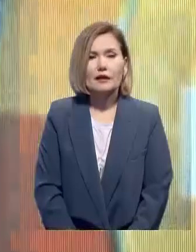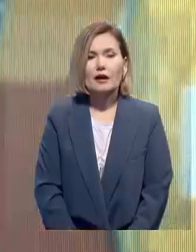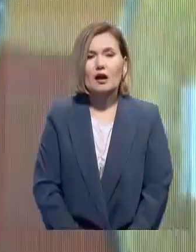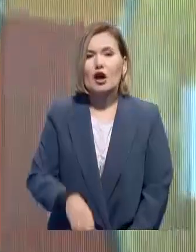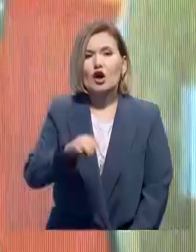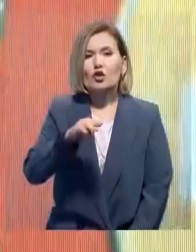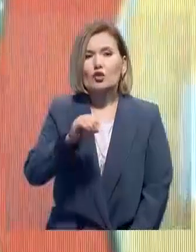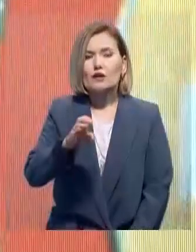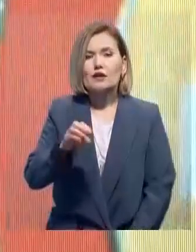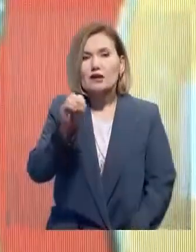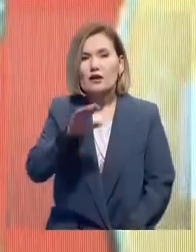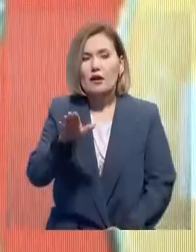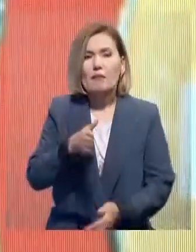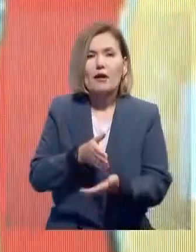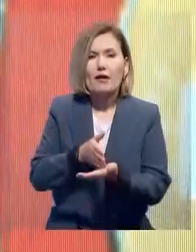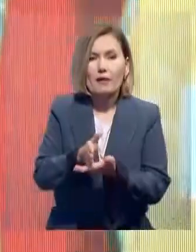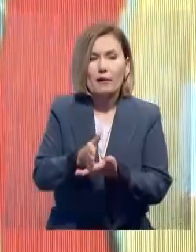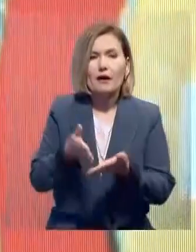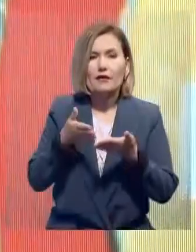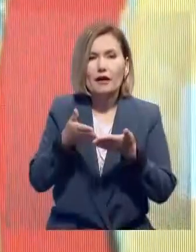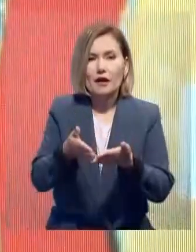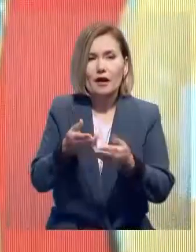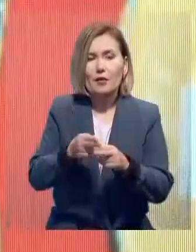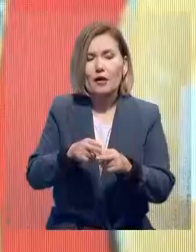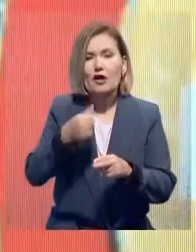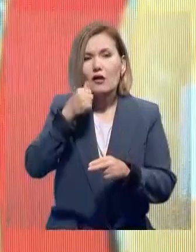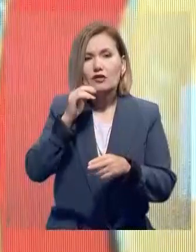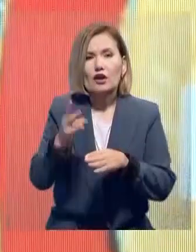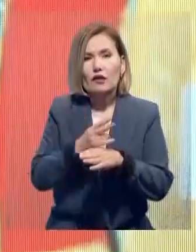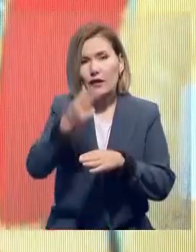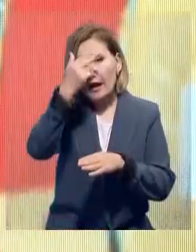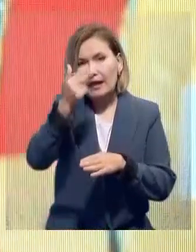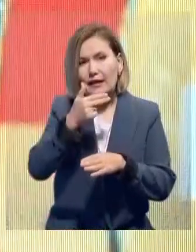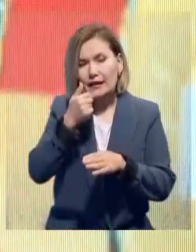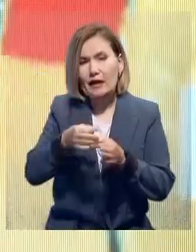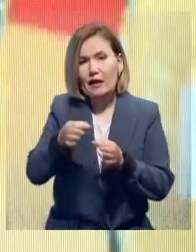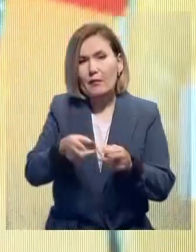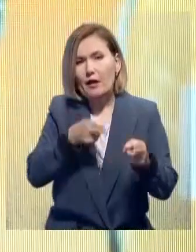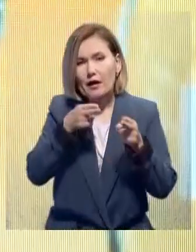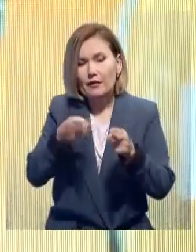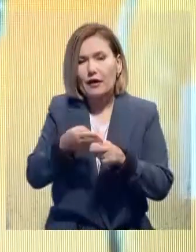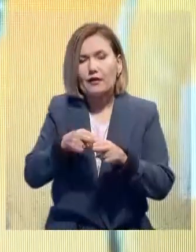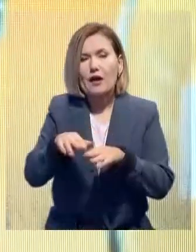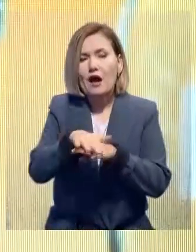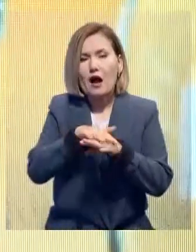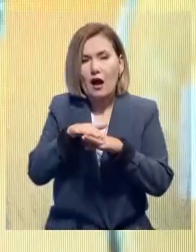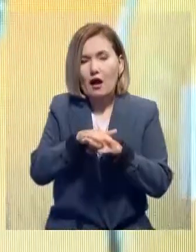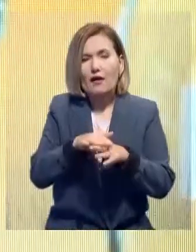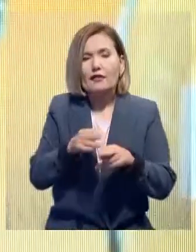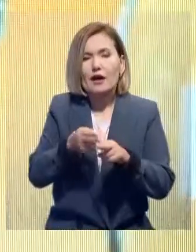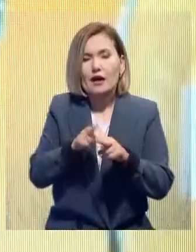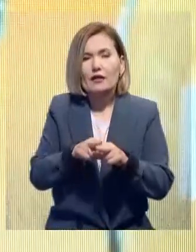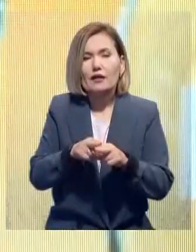Тунистен Еуропаға бет алған резинке қайықтар өткен түні Италияның Лампедуза аралына келіп жетті. Сөйтіп қалың мигранты қабылдаған шағын